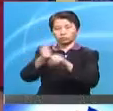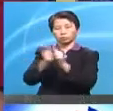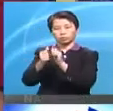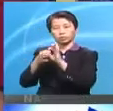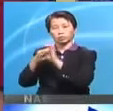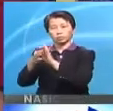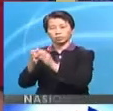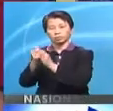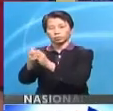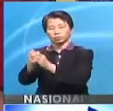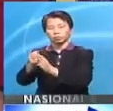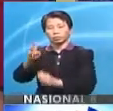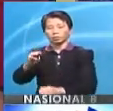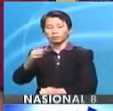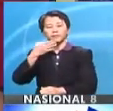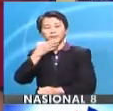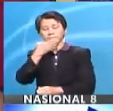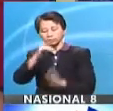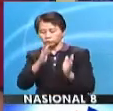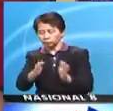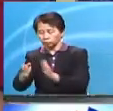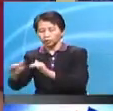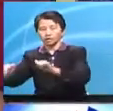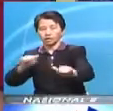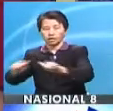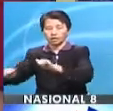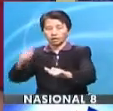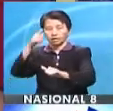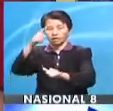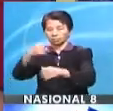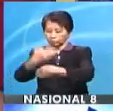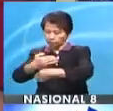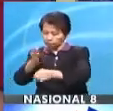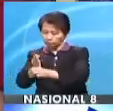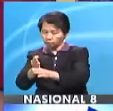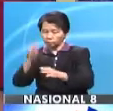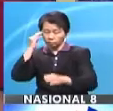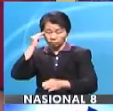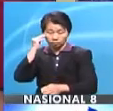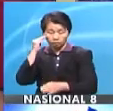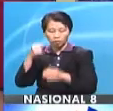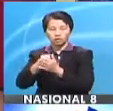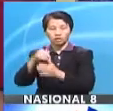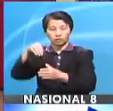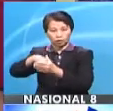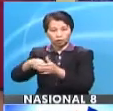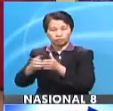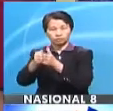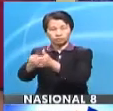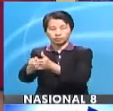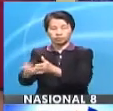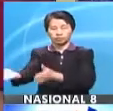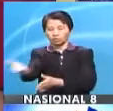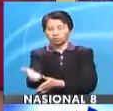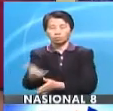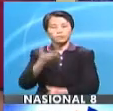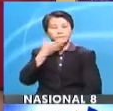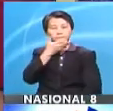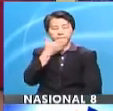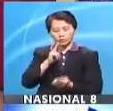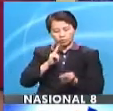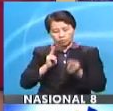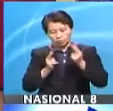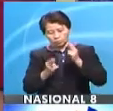kepimpinan Majlis belia untuk menyusun atur aktiviti bagi membentuk kematangan dalam aspek kepimpinan dalam kalangan belia